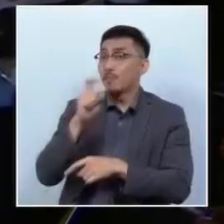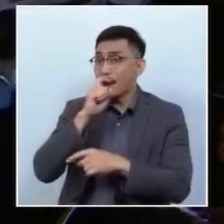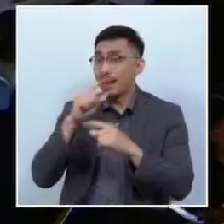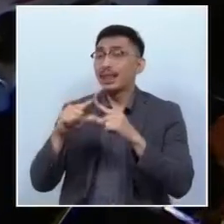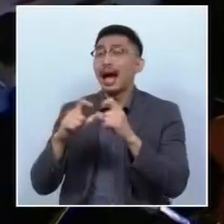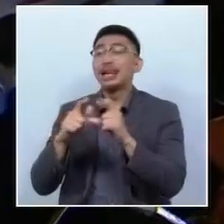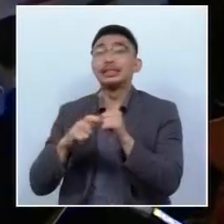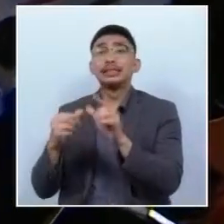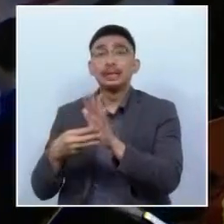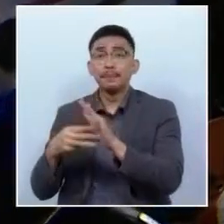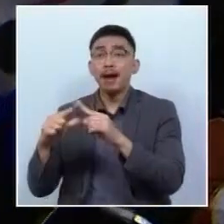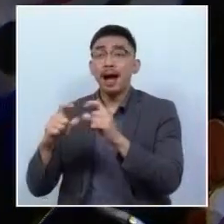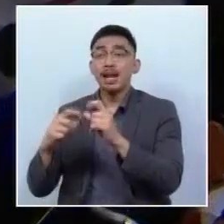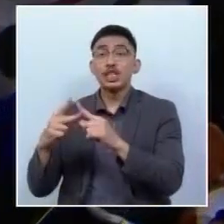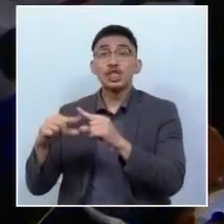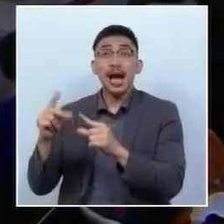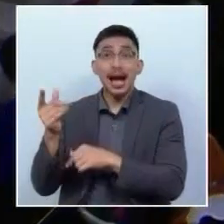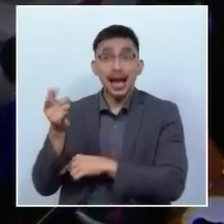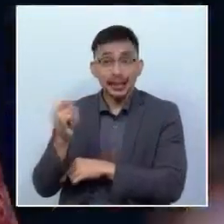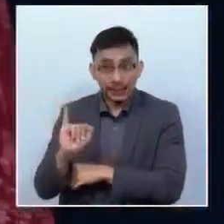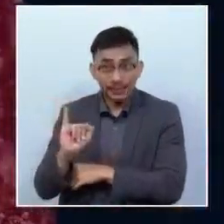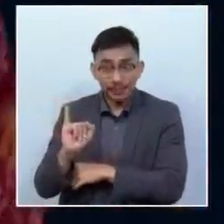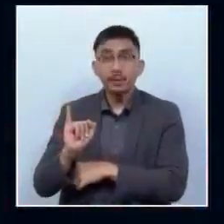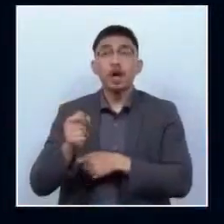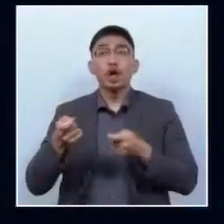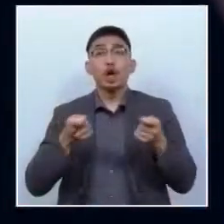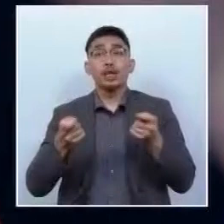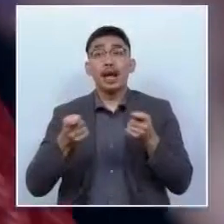Koordinator Panelis Bapak Hikmahanto Juwana untuk menuju panggung.